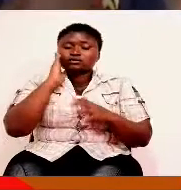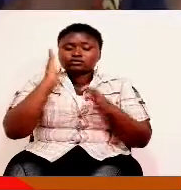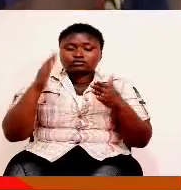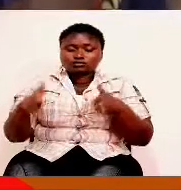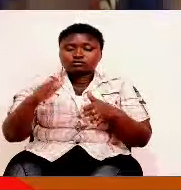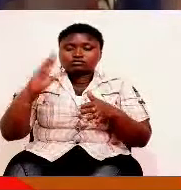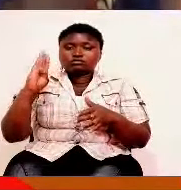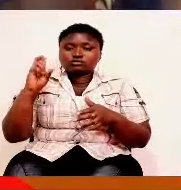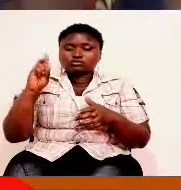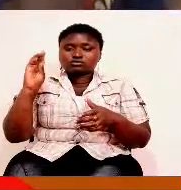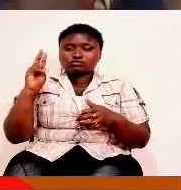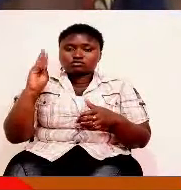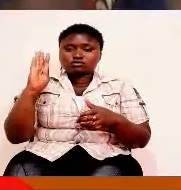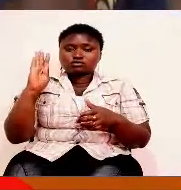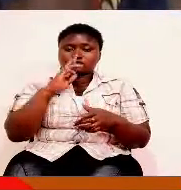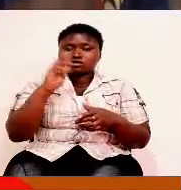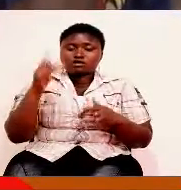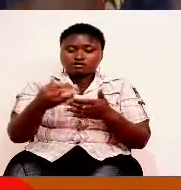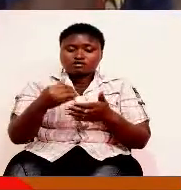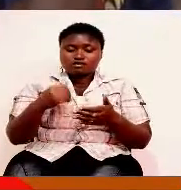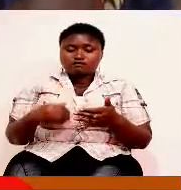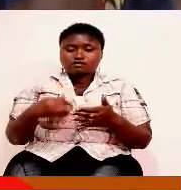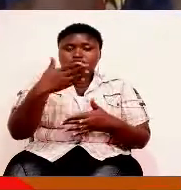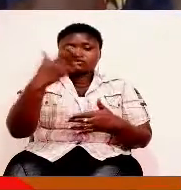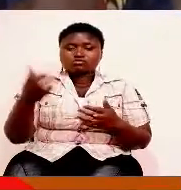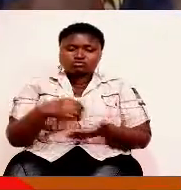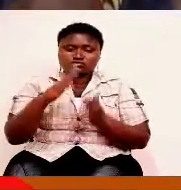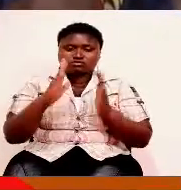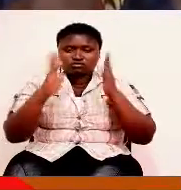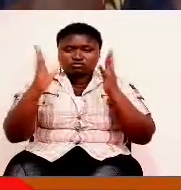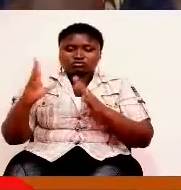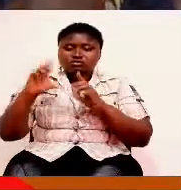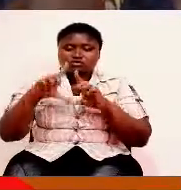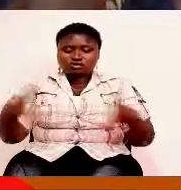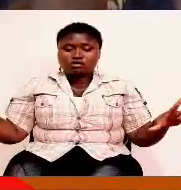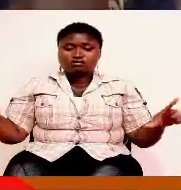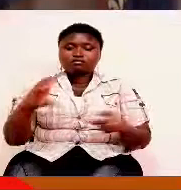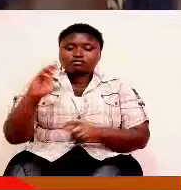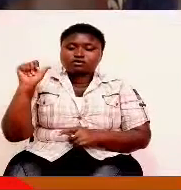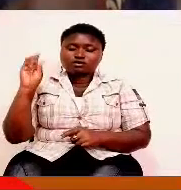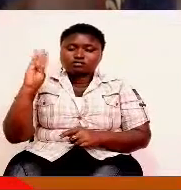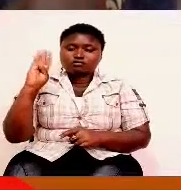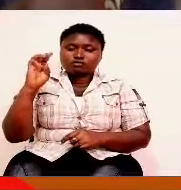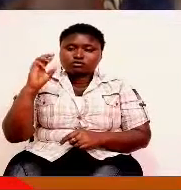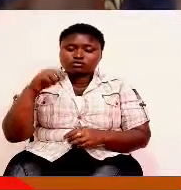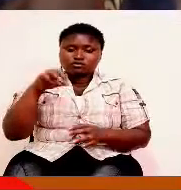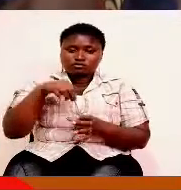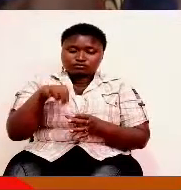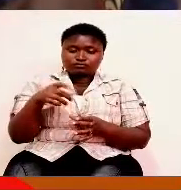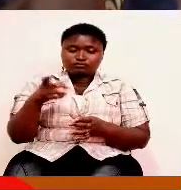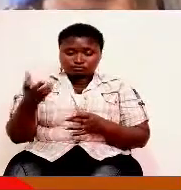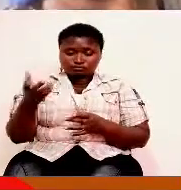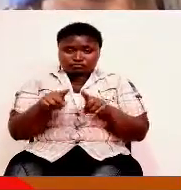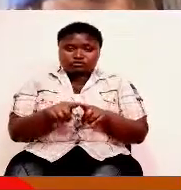thufukia thutha wa thukuru uyu kugunika na waki wa laboratory igiri Shiyama dhomo ma science udomwe